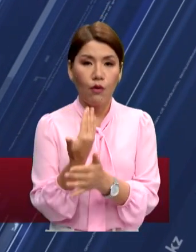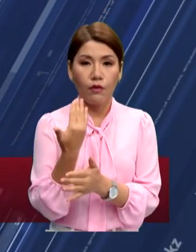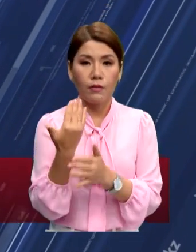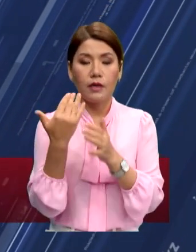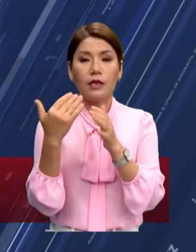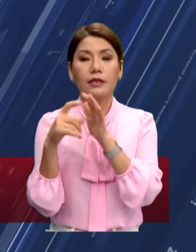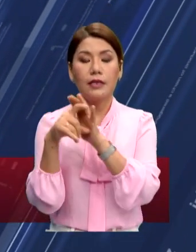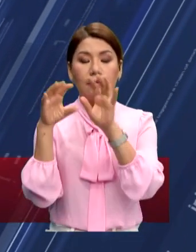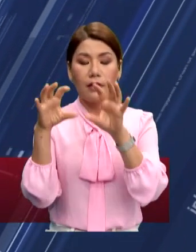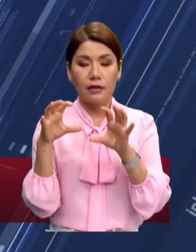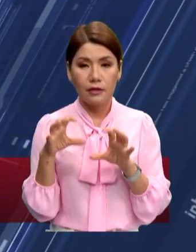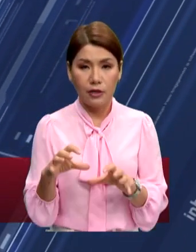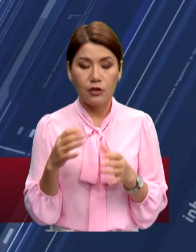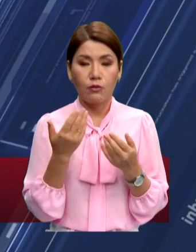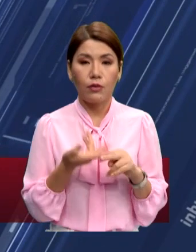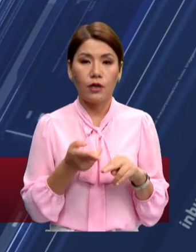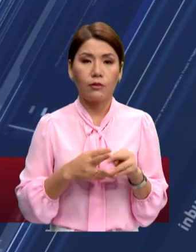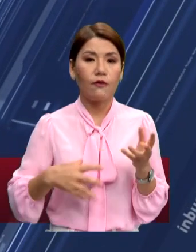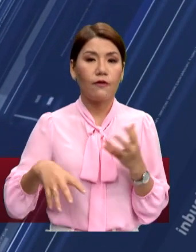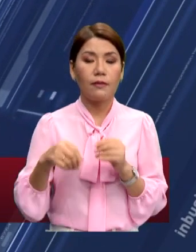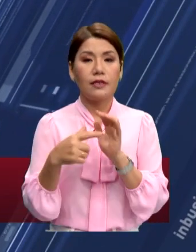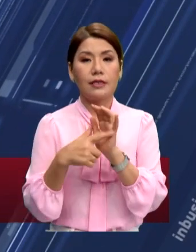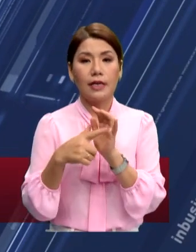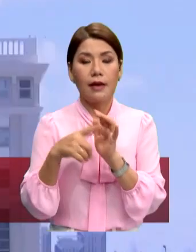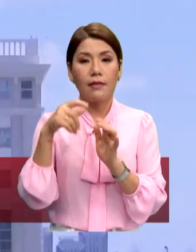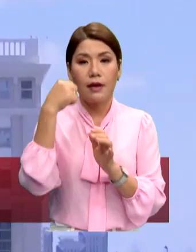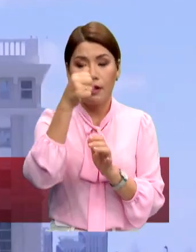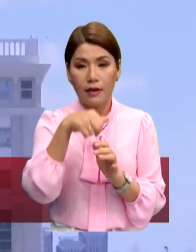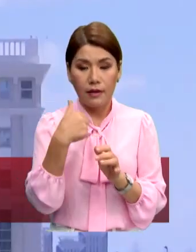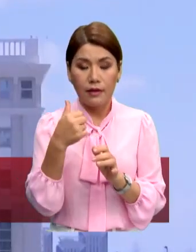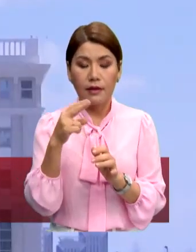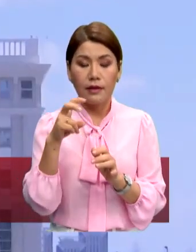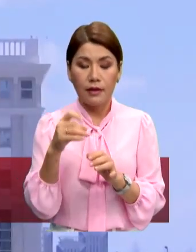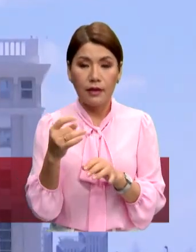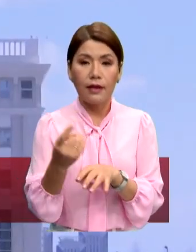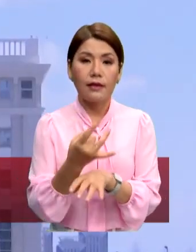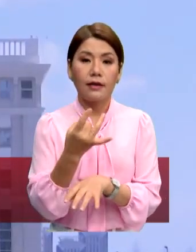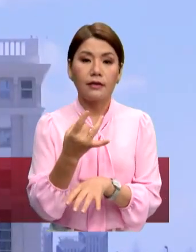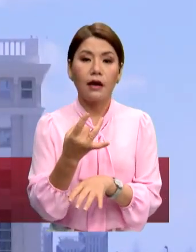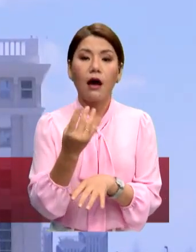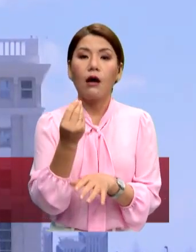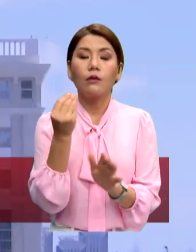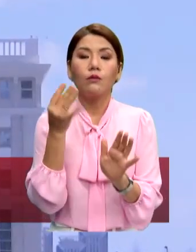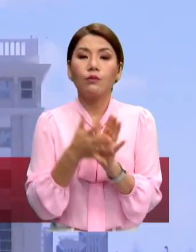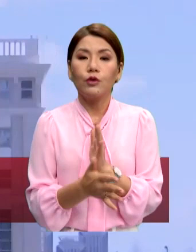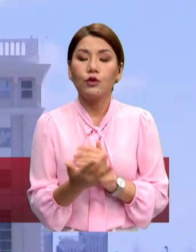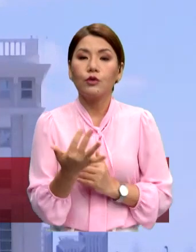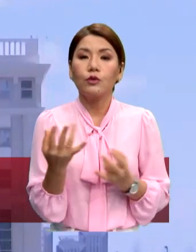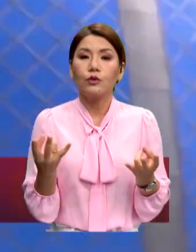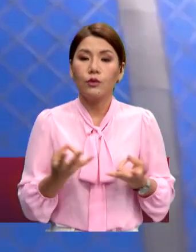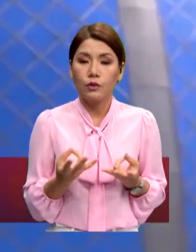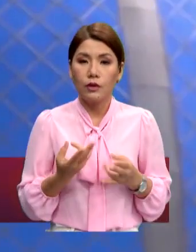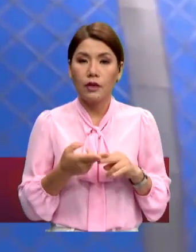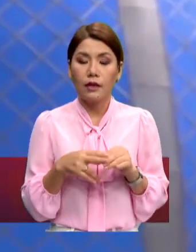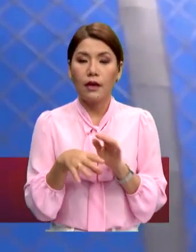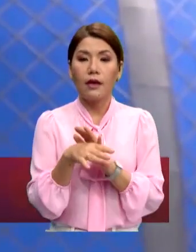новыми статьями Конституции. То есть это 7 лет и один раз. Ну а сколько средств понадобится на проведение досрочных